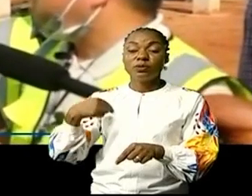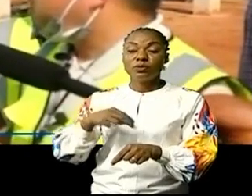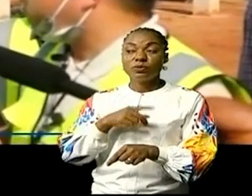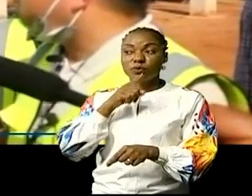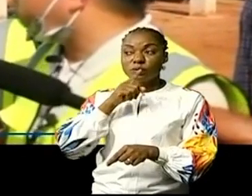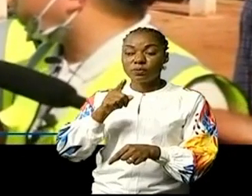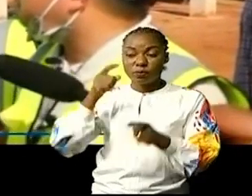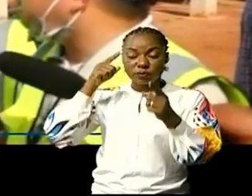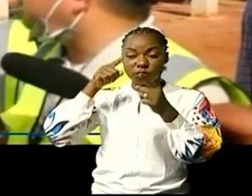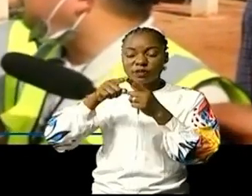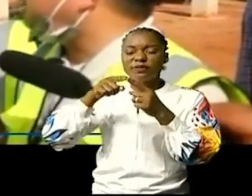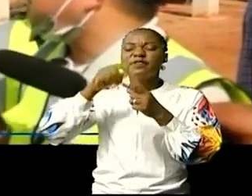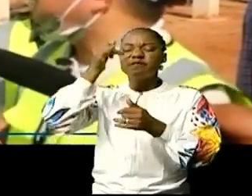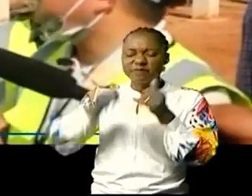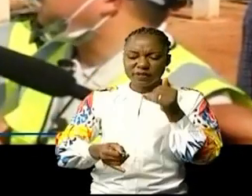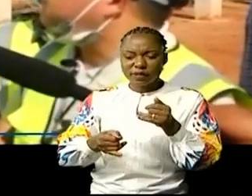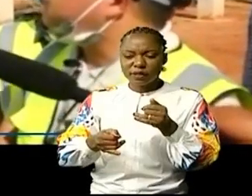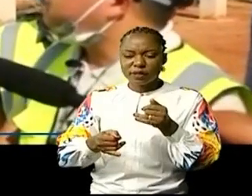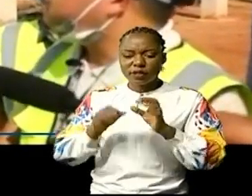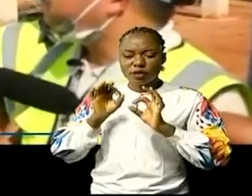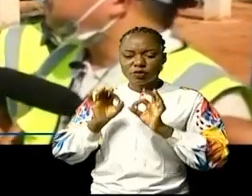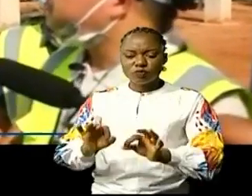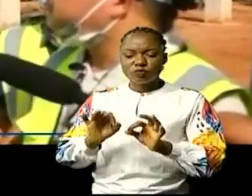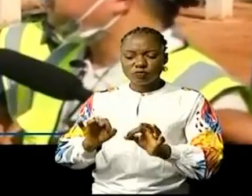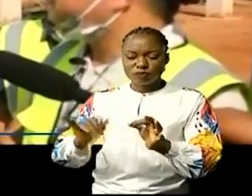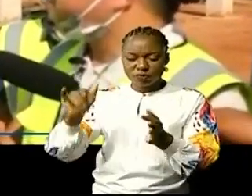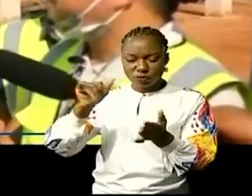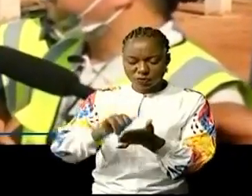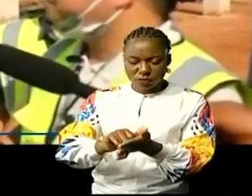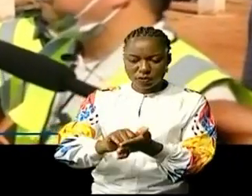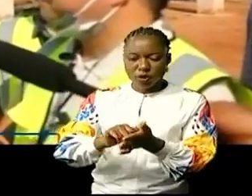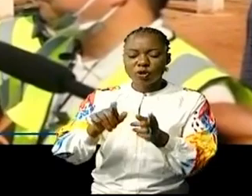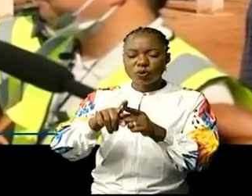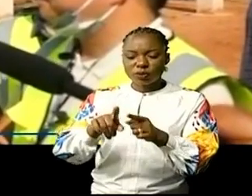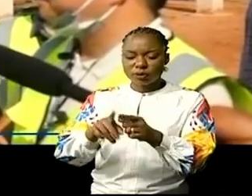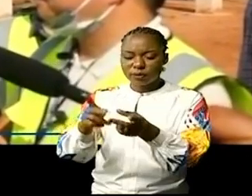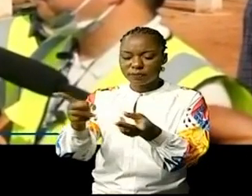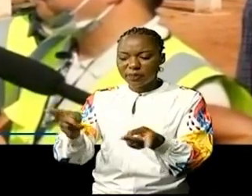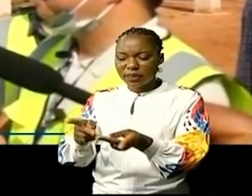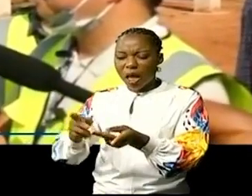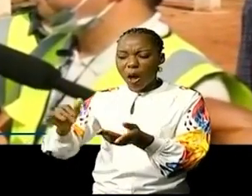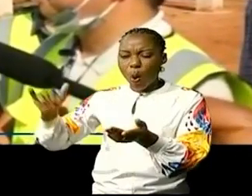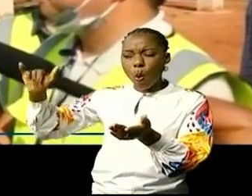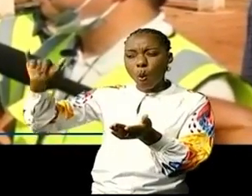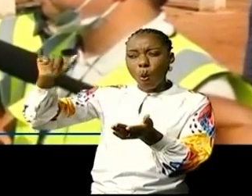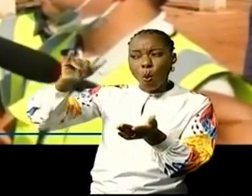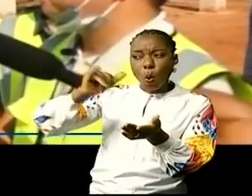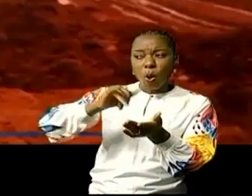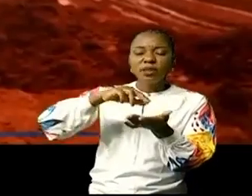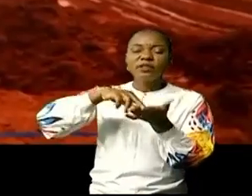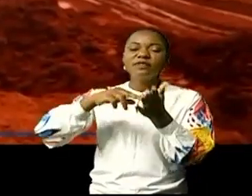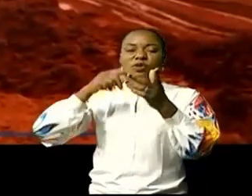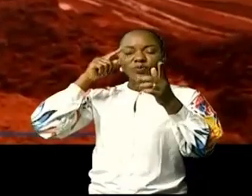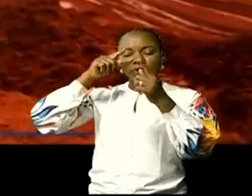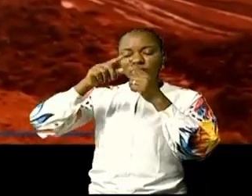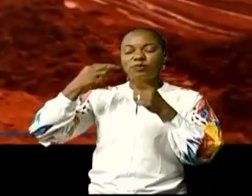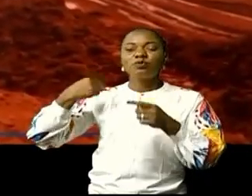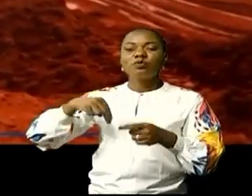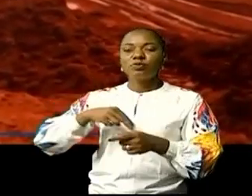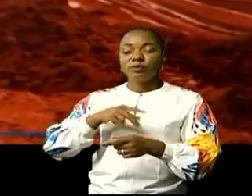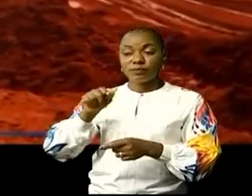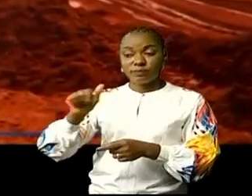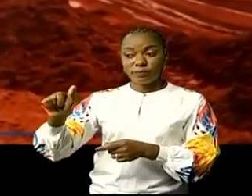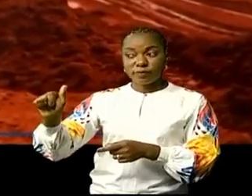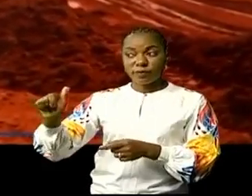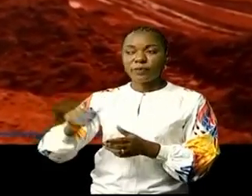comme objectif de terminer ce nouveau tarmac et l'extension de la piste. C'est pour cette année, ça c'est notre objectif. Pour sa part, le commandant